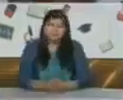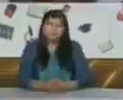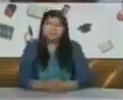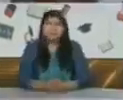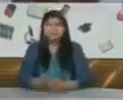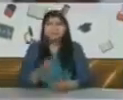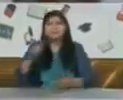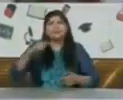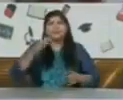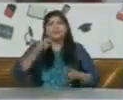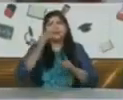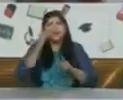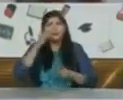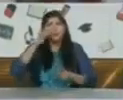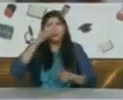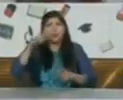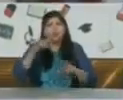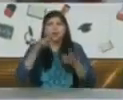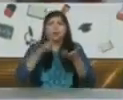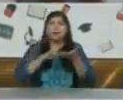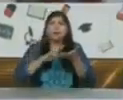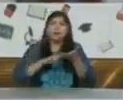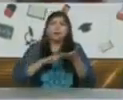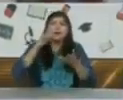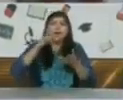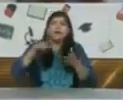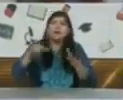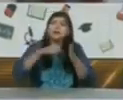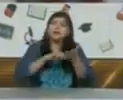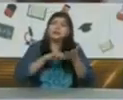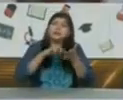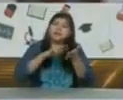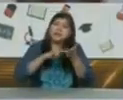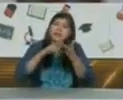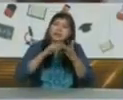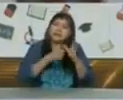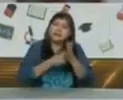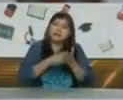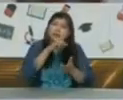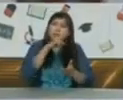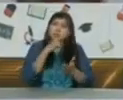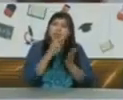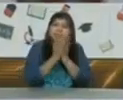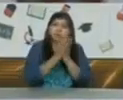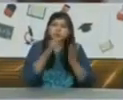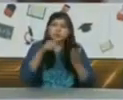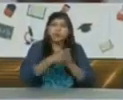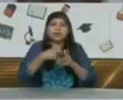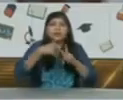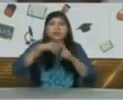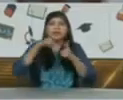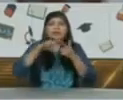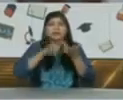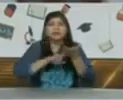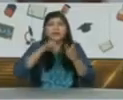Honorable Prime Minister Ji, Vanakkam. Vanakkam. I am Neelanand, studying 12th standard in Vivekananda Kendra Vidyalaya Metric Higher Secondary School,